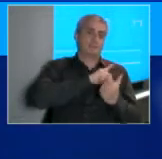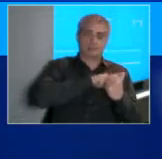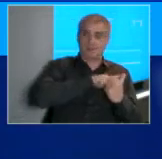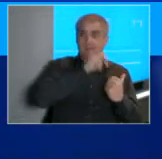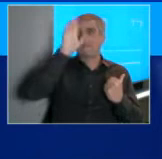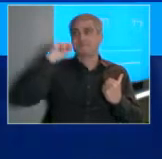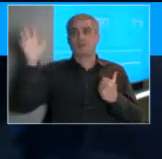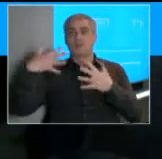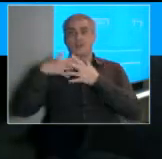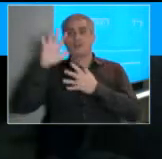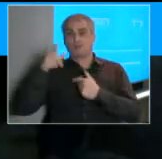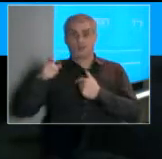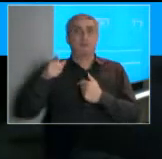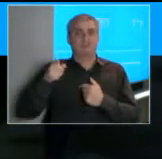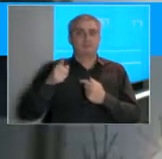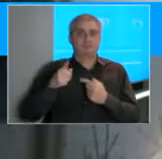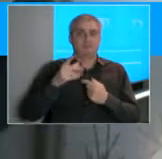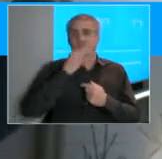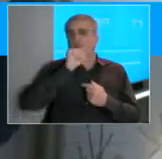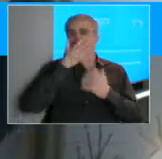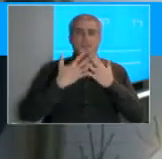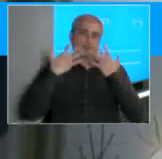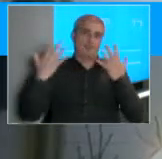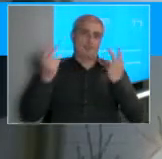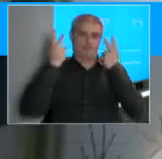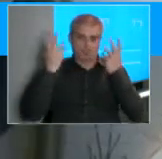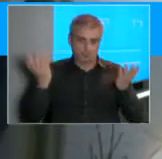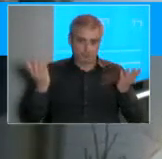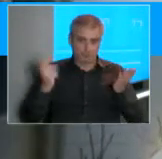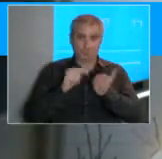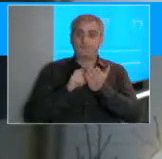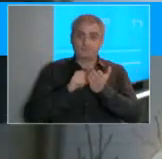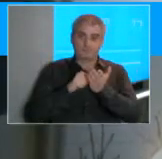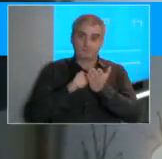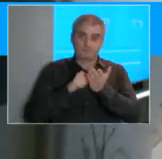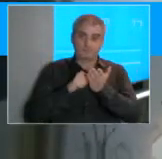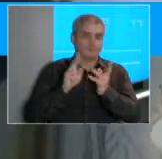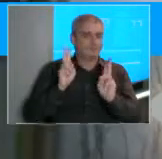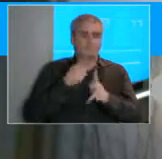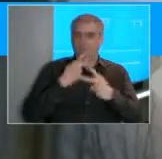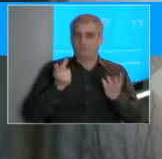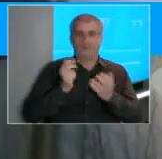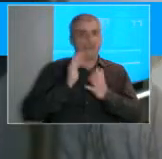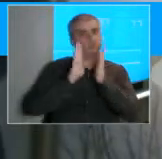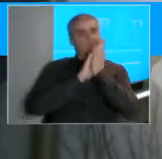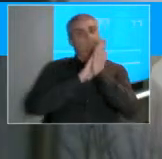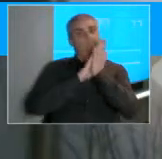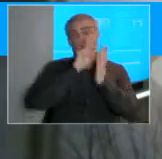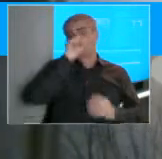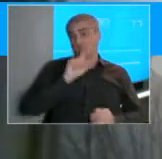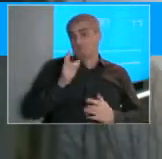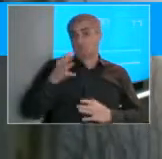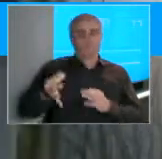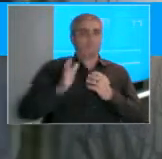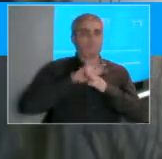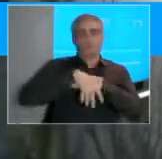לבין שאר האיחוד, וזה בעצם השאלה הגדולה והחשובה. לכן, אי אפשר עדיין למחוא כפיים, כי יכול להיות שההשלכות